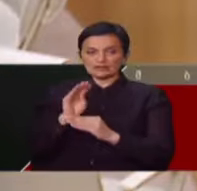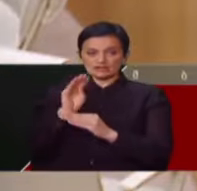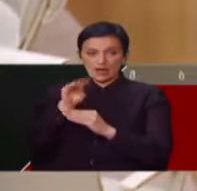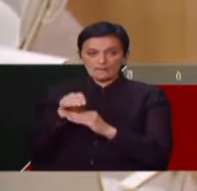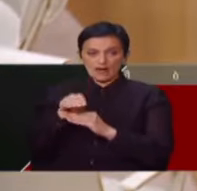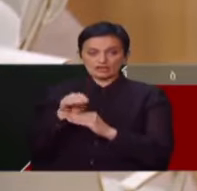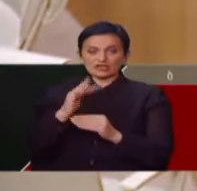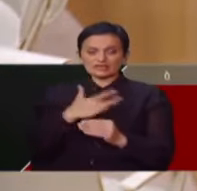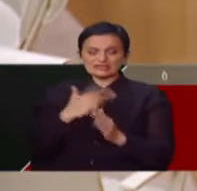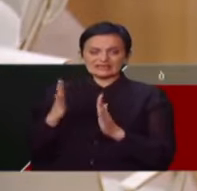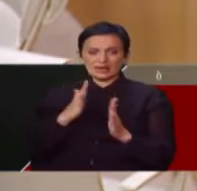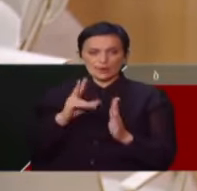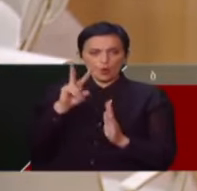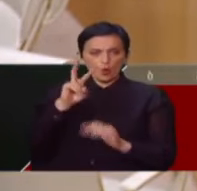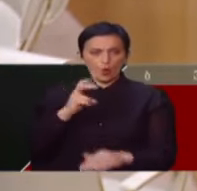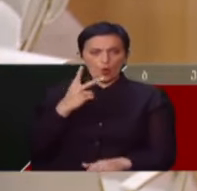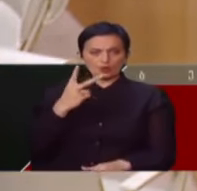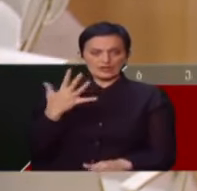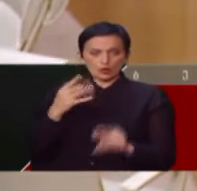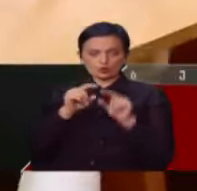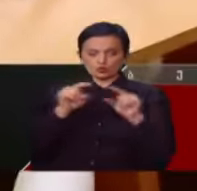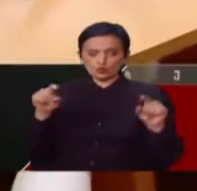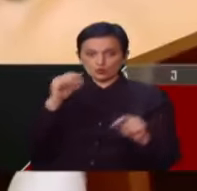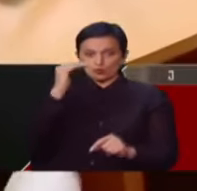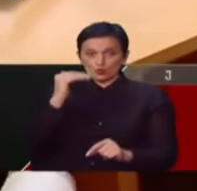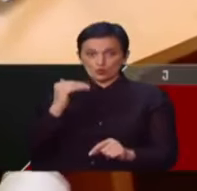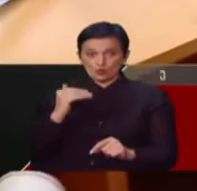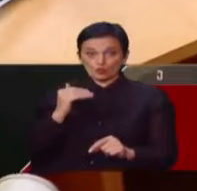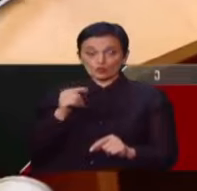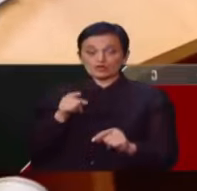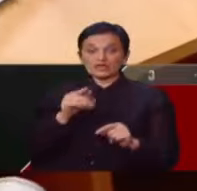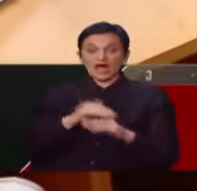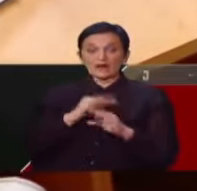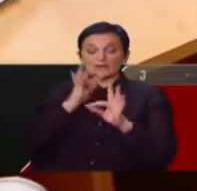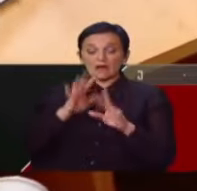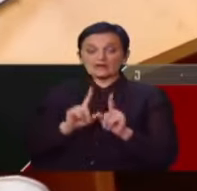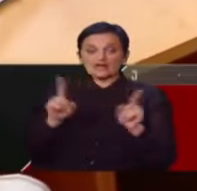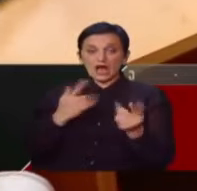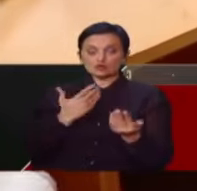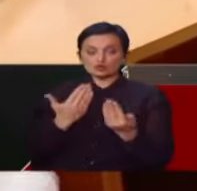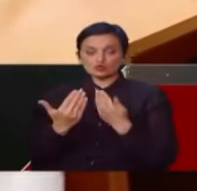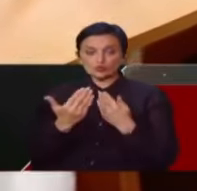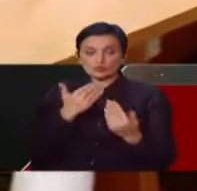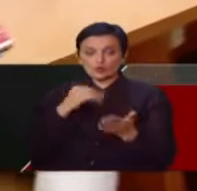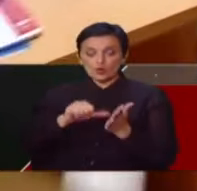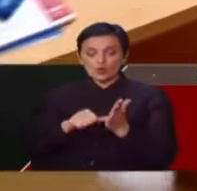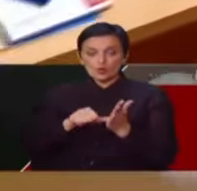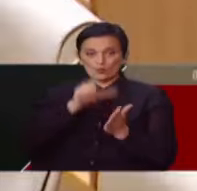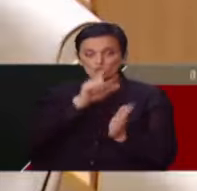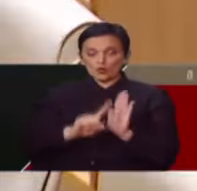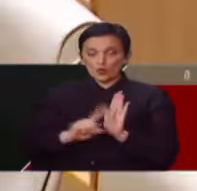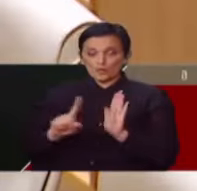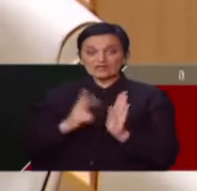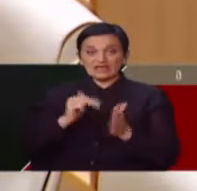შემცირება დამატებით შეეხება დაახლოებით 225 მუხლს. დეპუტატის თქმით, ამნისტია განსაკუთრებულ მიდგომას ნერგავს პრობაციონერების მიმართ